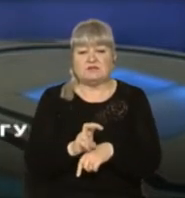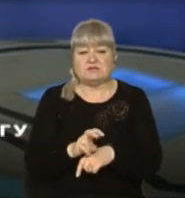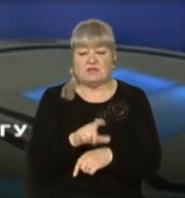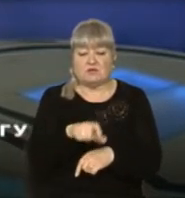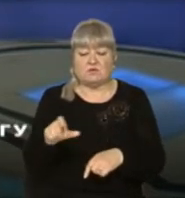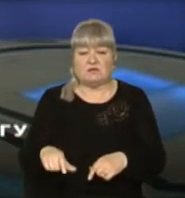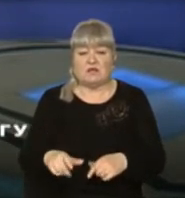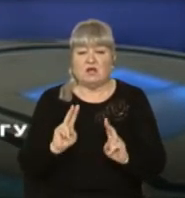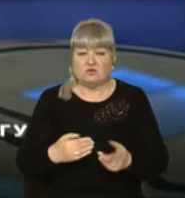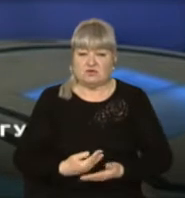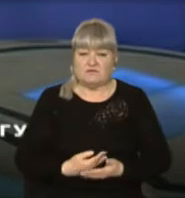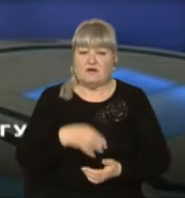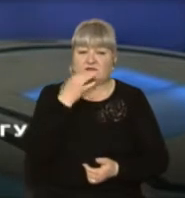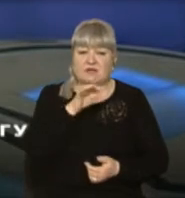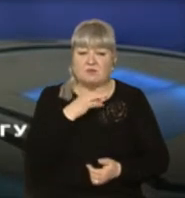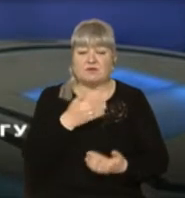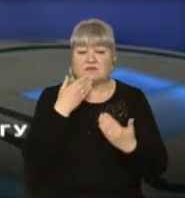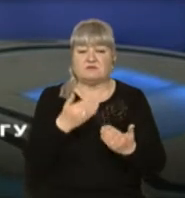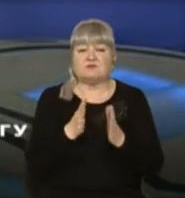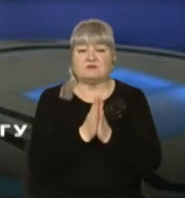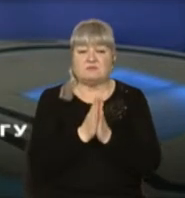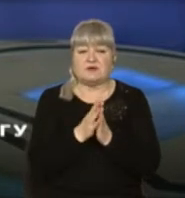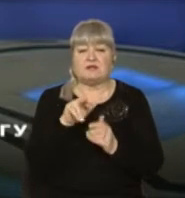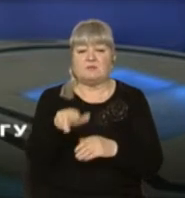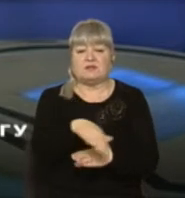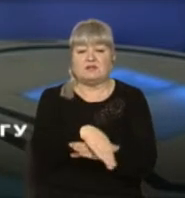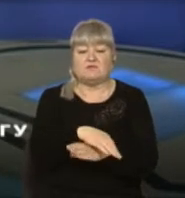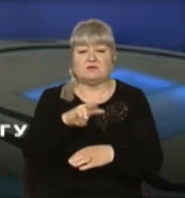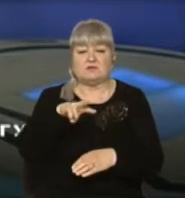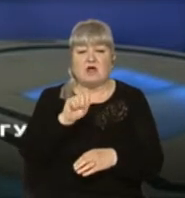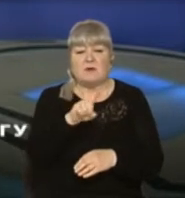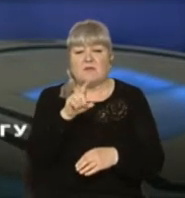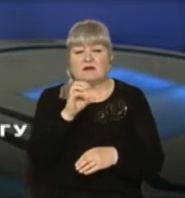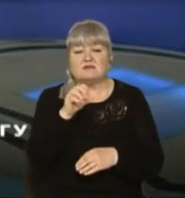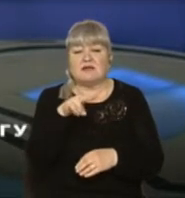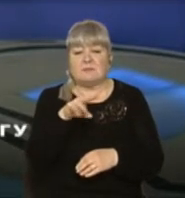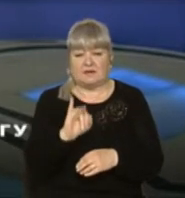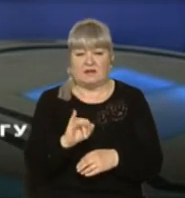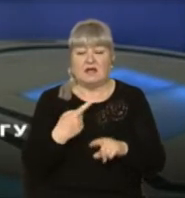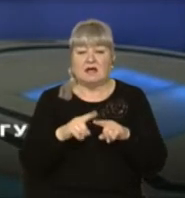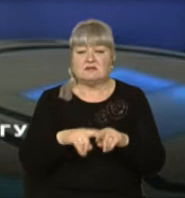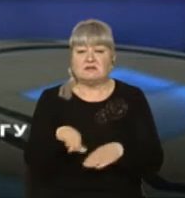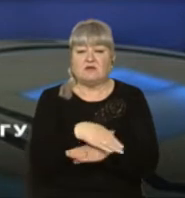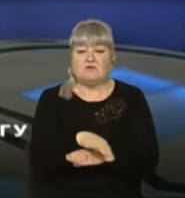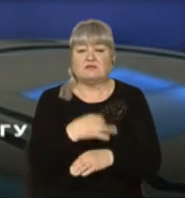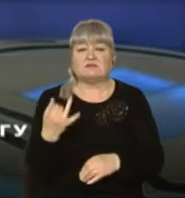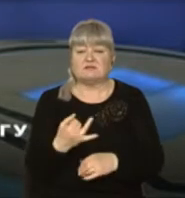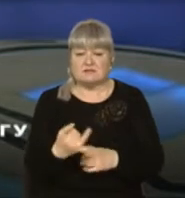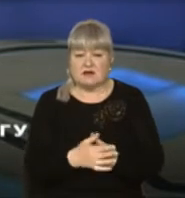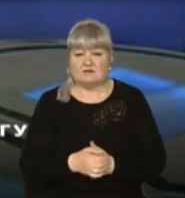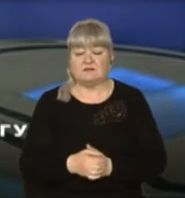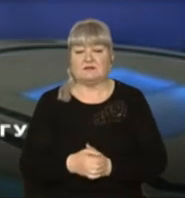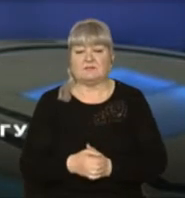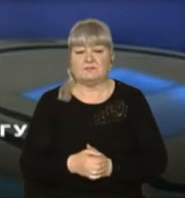Самбора і звернулися з проханням, щоб ми підійшли на вулицю Мазепи. Ця вулиця зацікавлена. Власне, до цього моменту ми